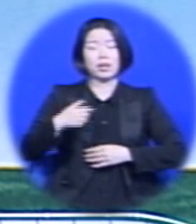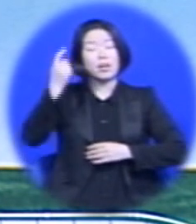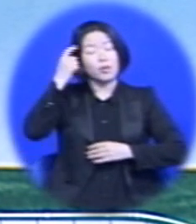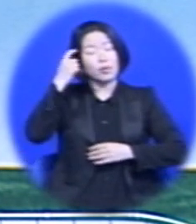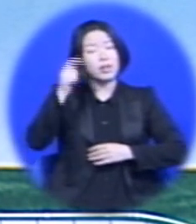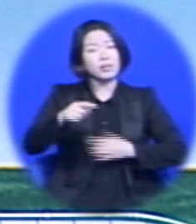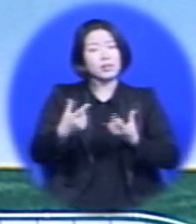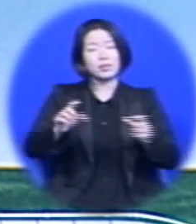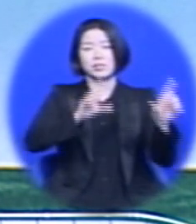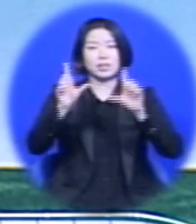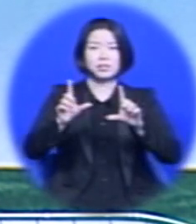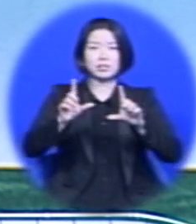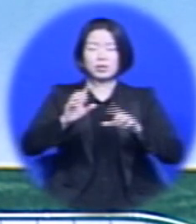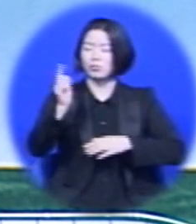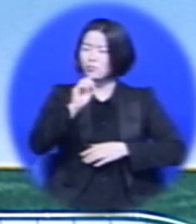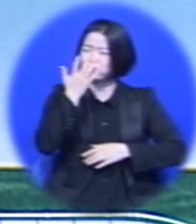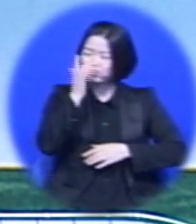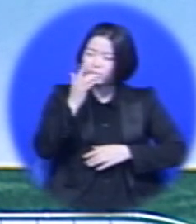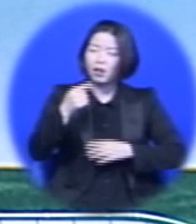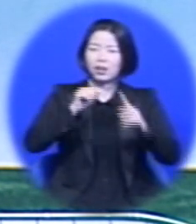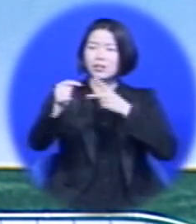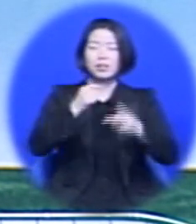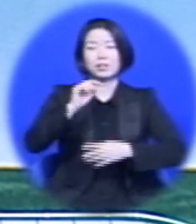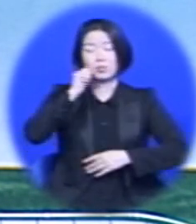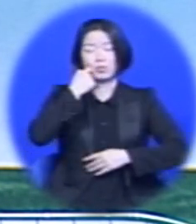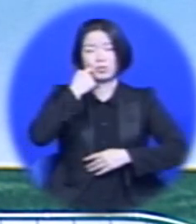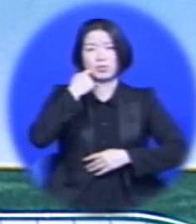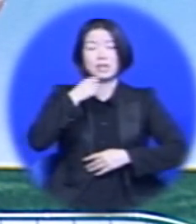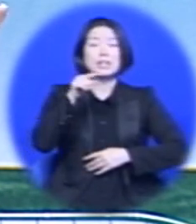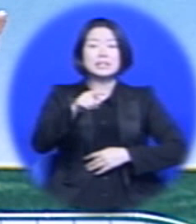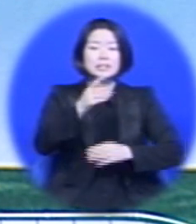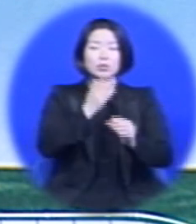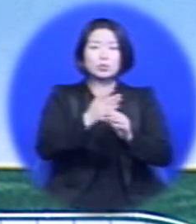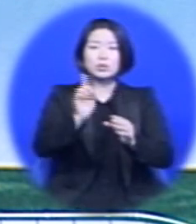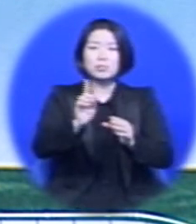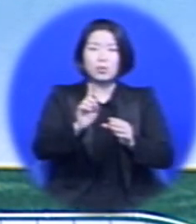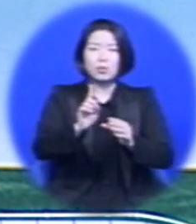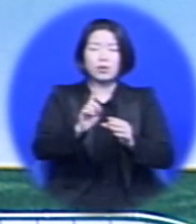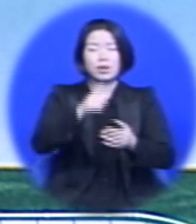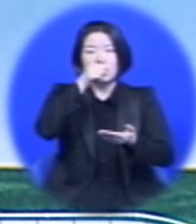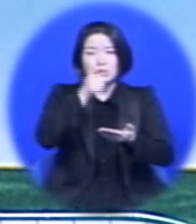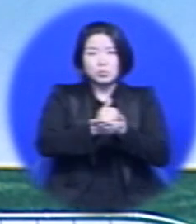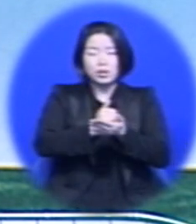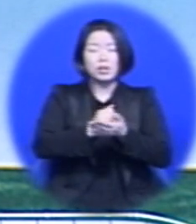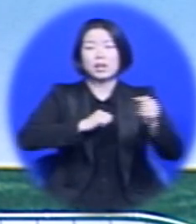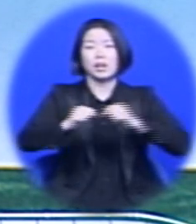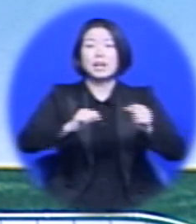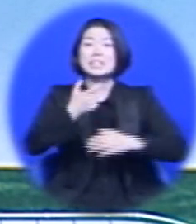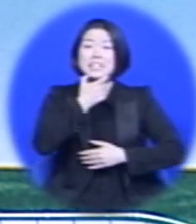거지 도무지 자기 자신을 없 그 핵심은 죄짓고 싶지